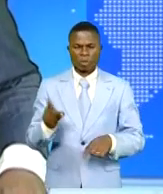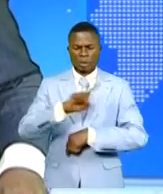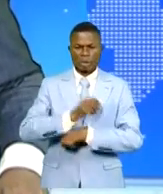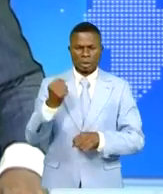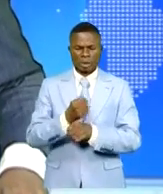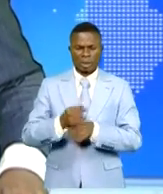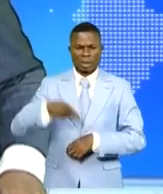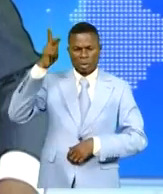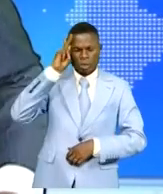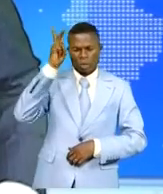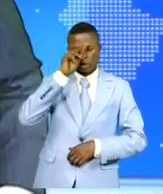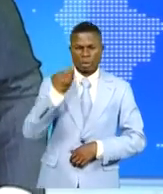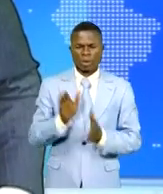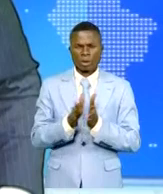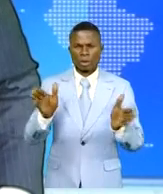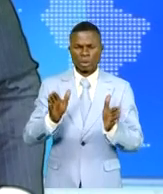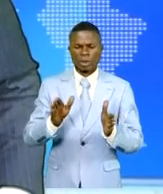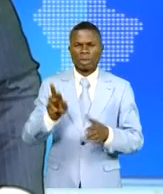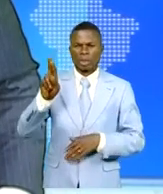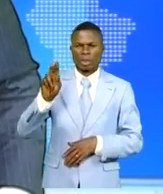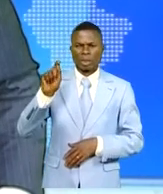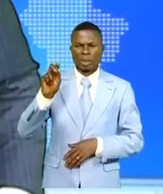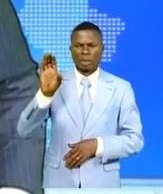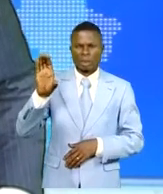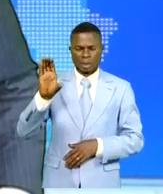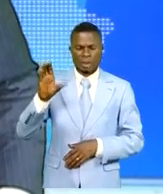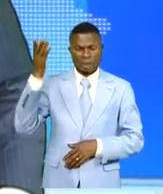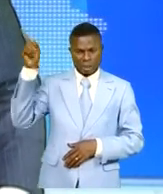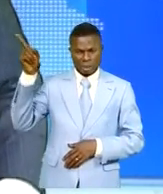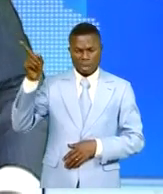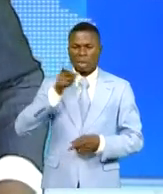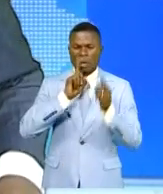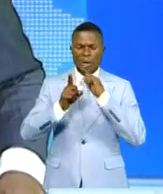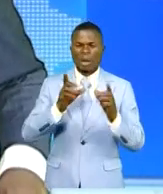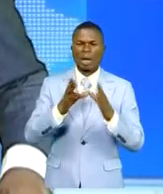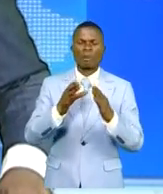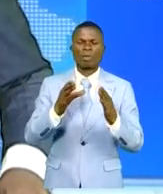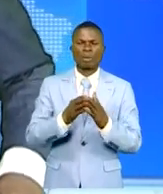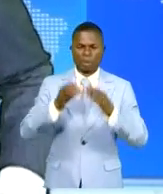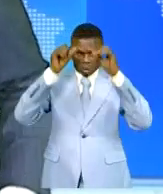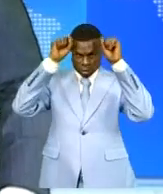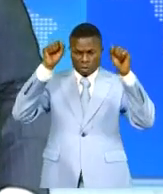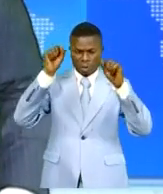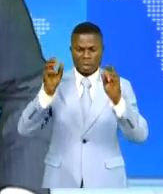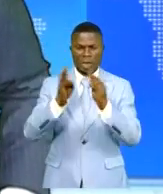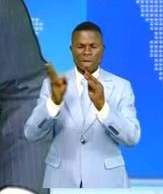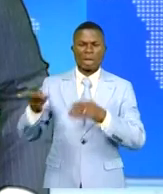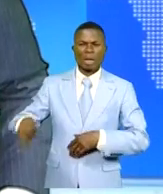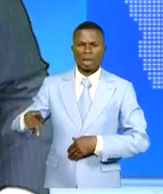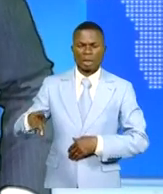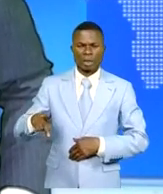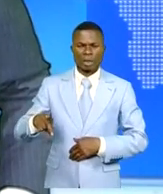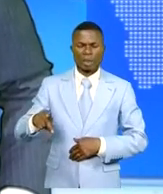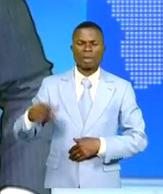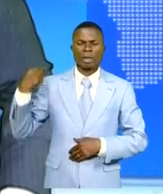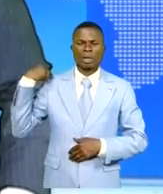le Haut-Katanga, le directeur général de la RTNC, Ernest Kabila Ilunga, a échangé avec le président de l'Assemblée provinciale, Gabriel